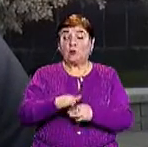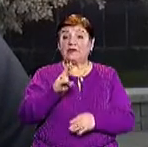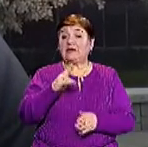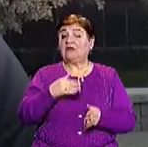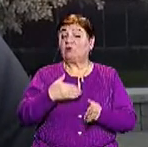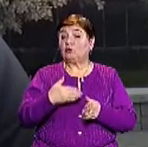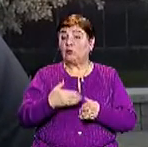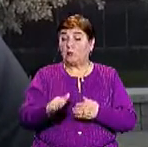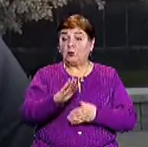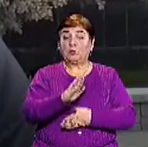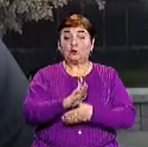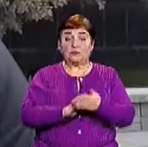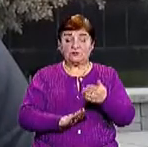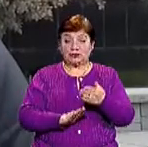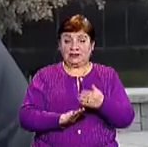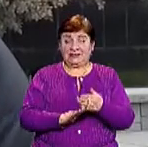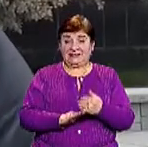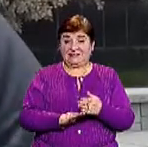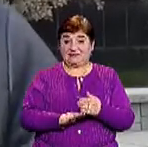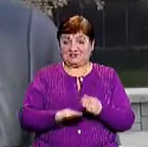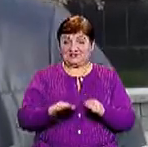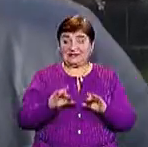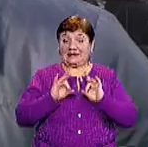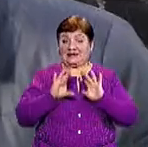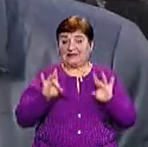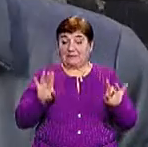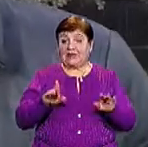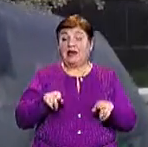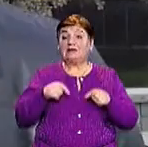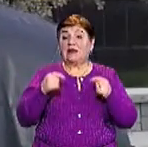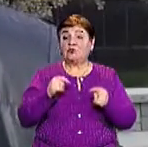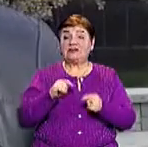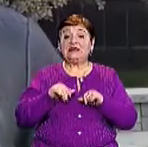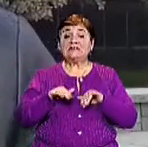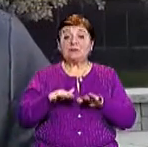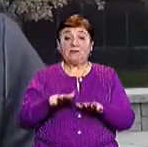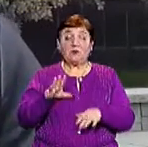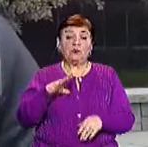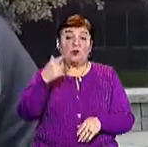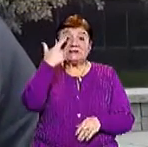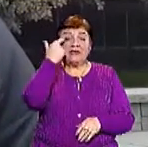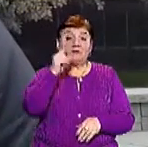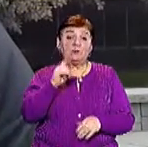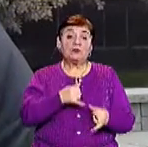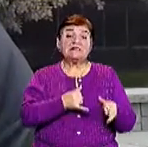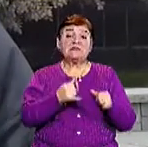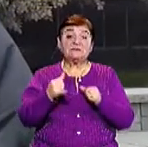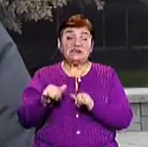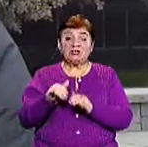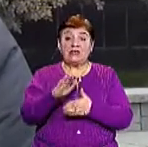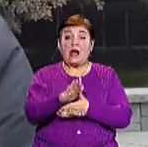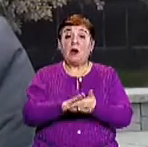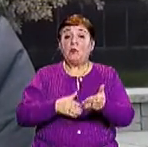відмовили в продовженні даного дозволу. Також в рамках розгляду даної справи було заявлено вимогу про забезпечення позову